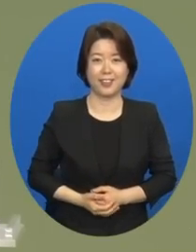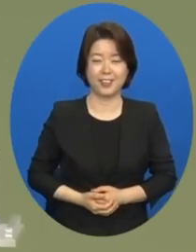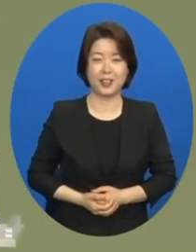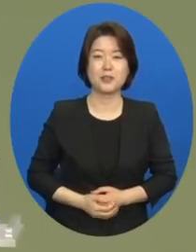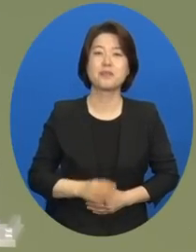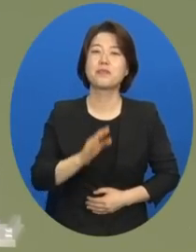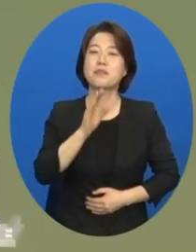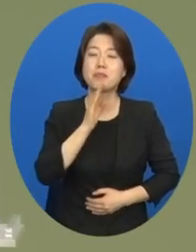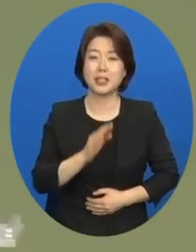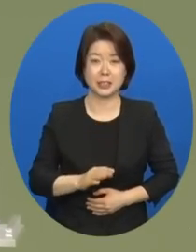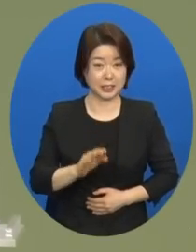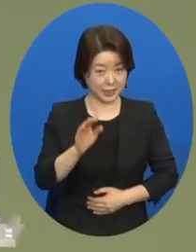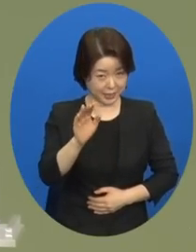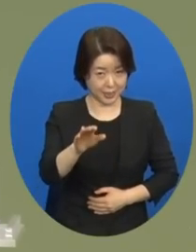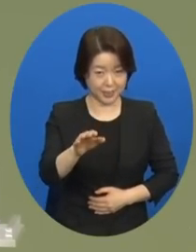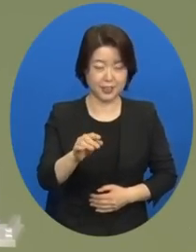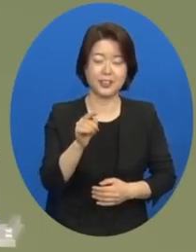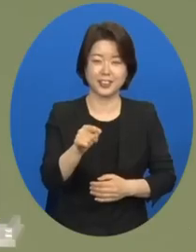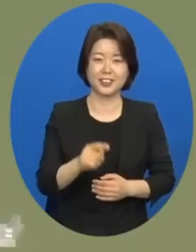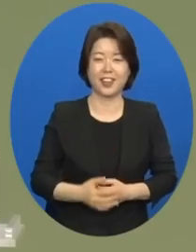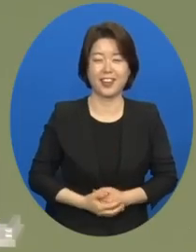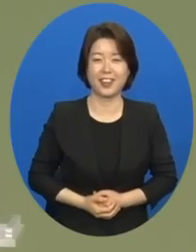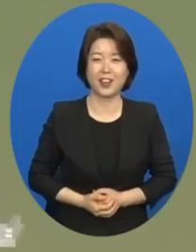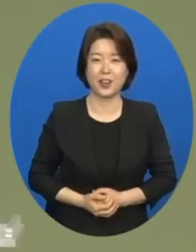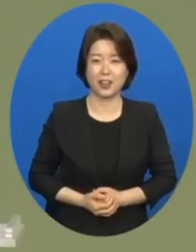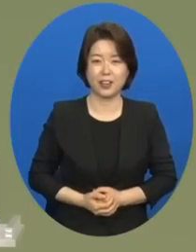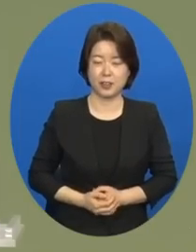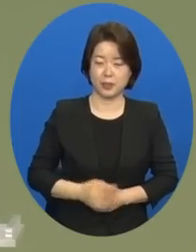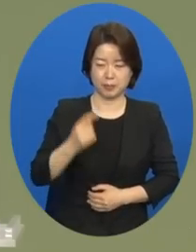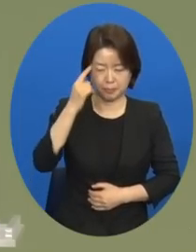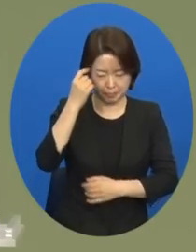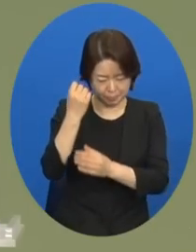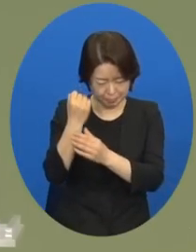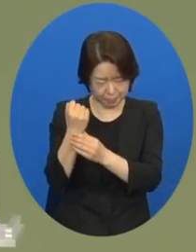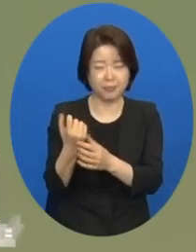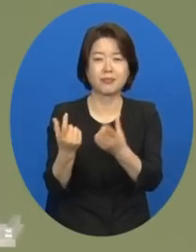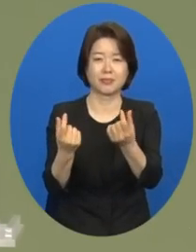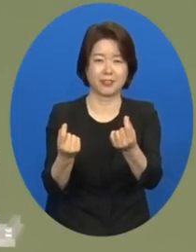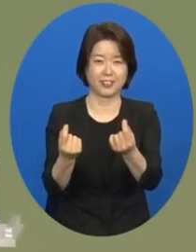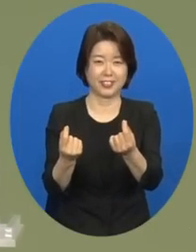예 그것이 이제 고정관념이에요